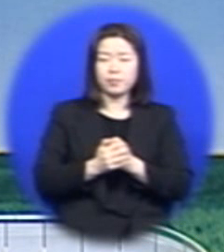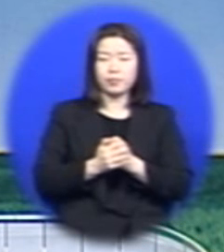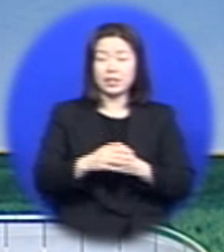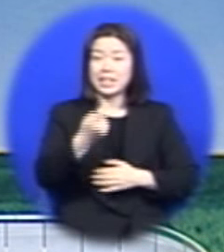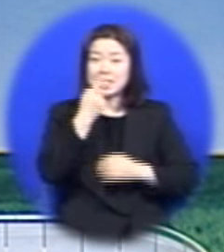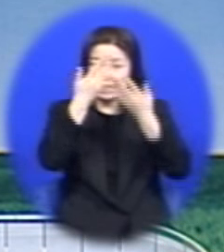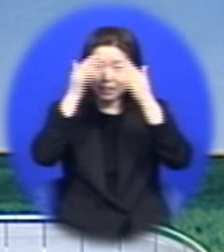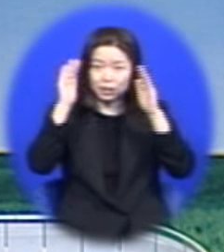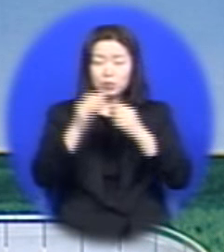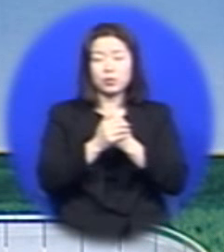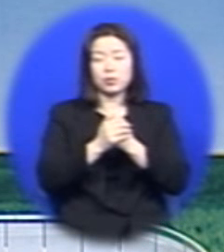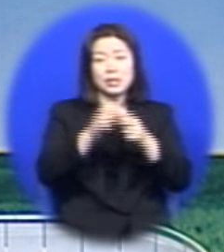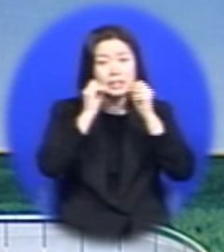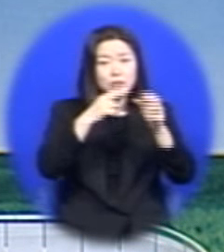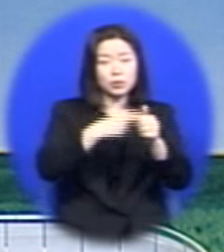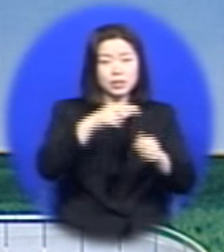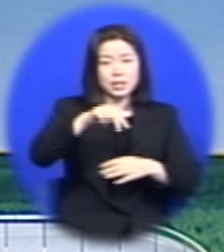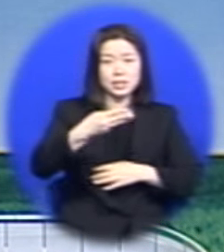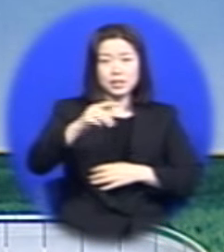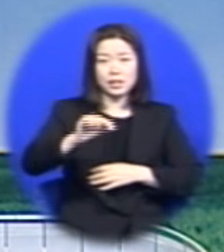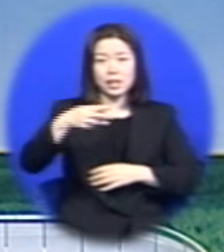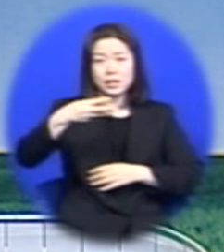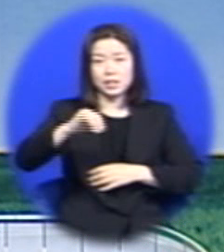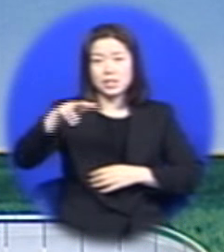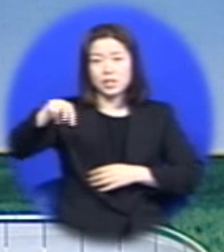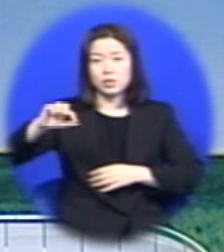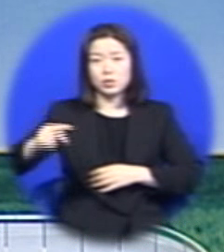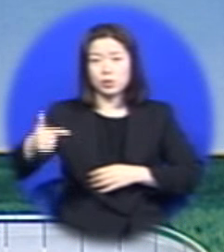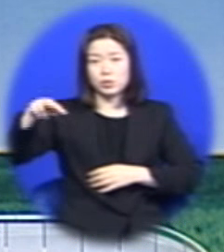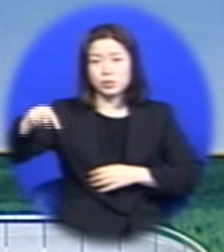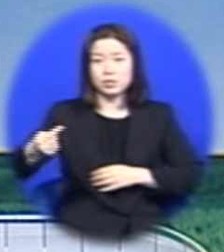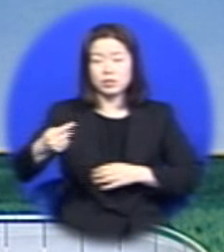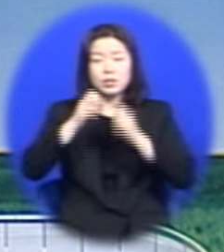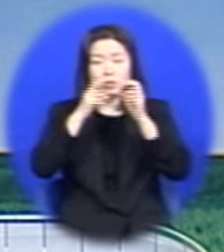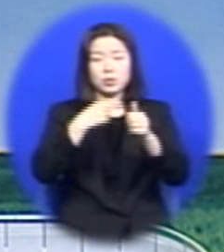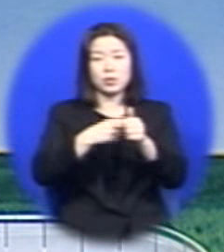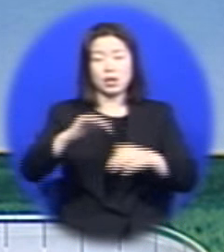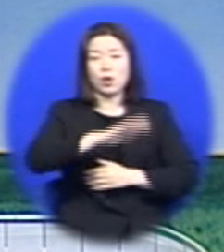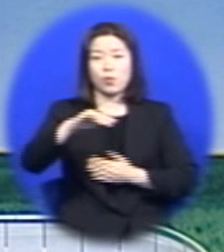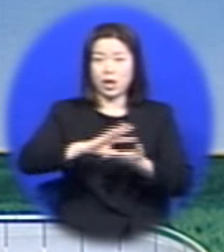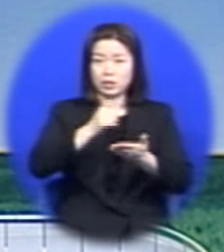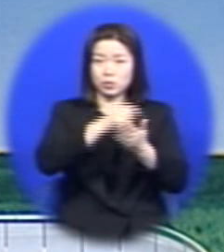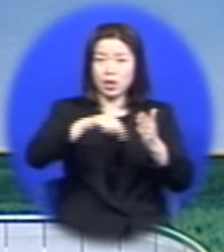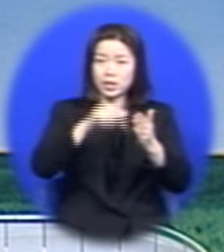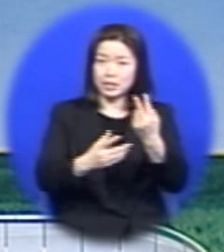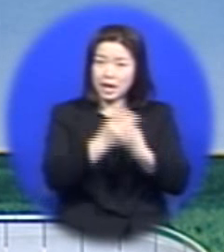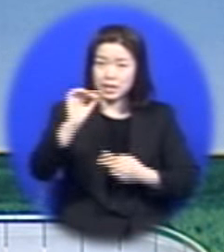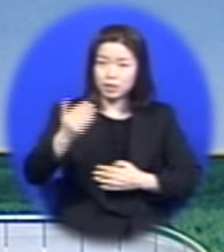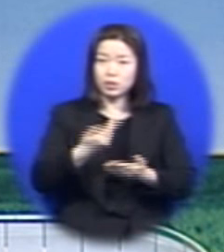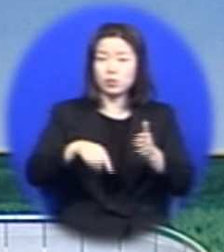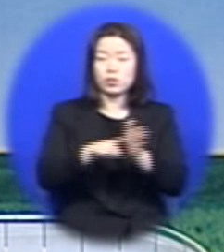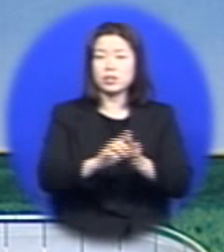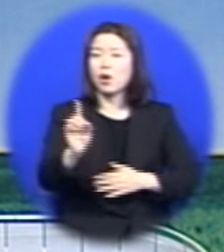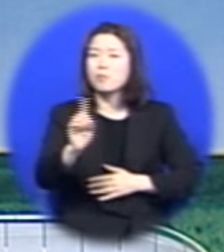인도의 선교사였던 스텔리 존스 선교사님이 우리가 그리스도인들이 하나가 되려면 그 무엇을